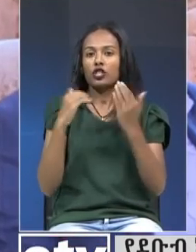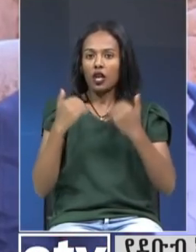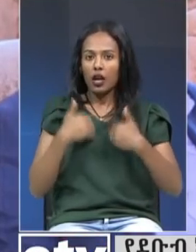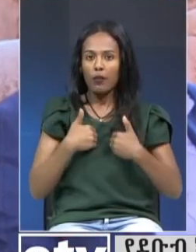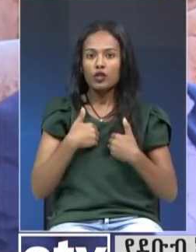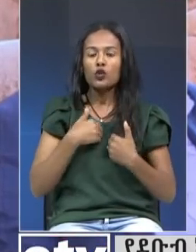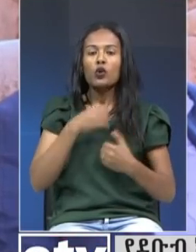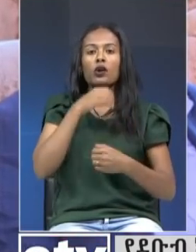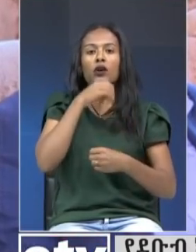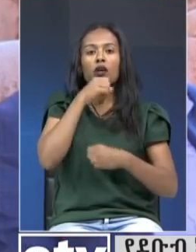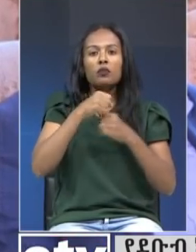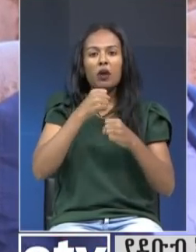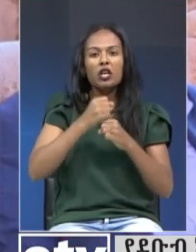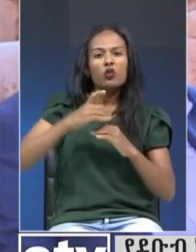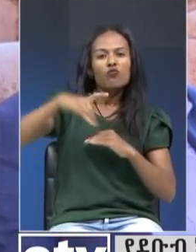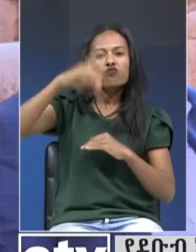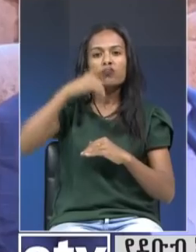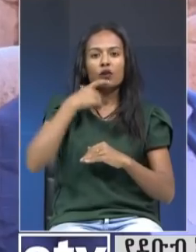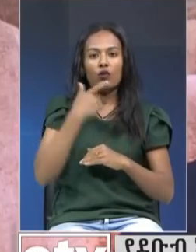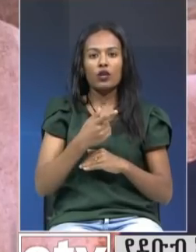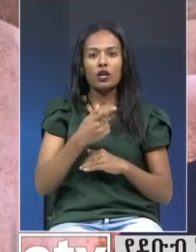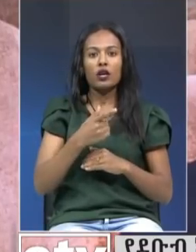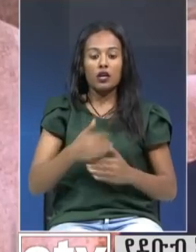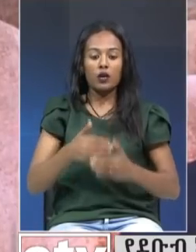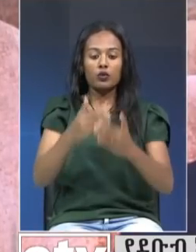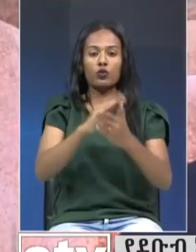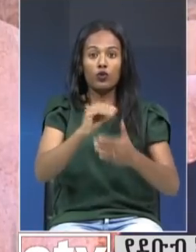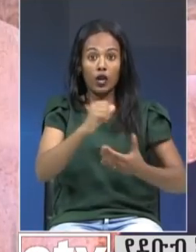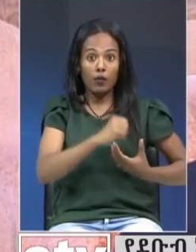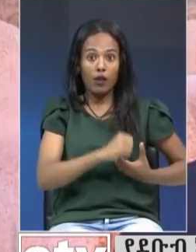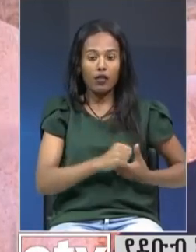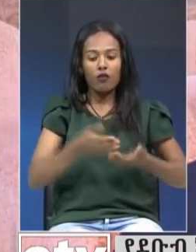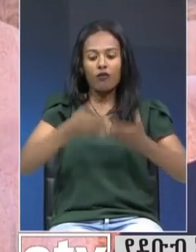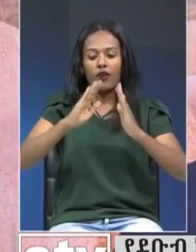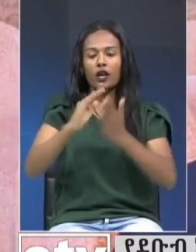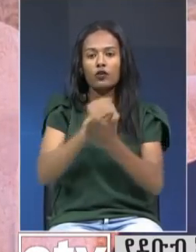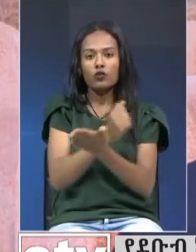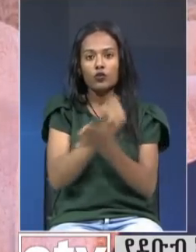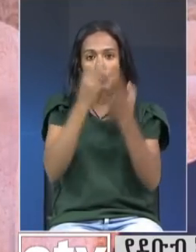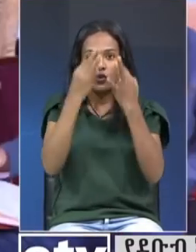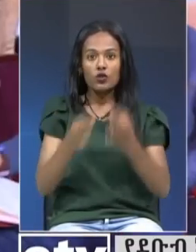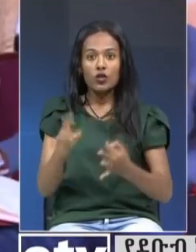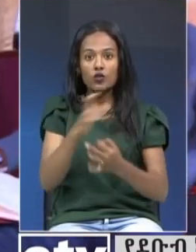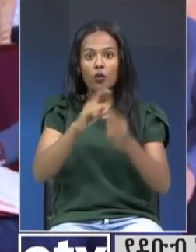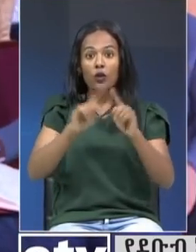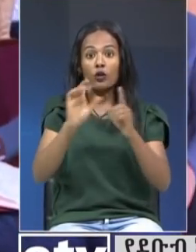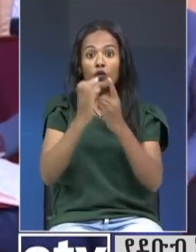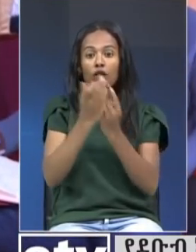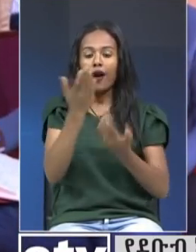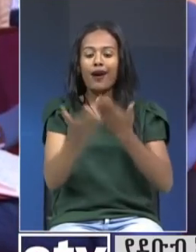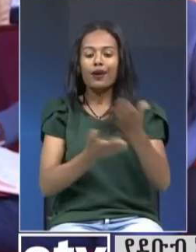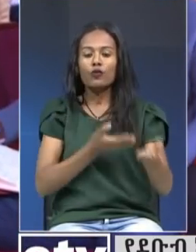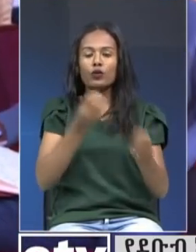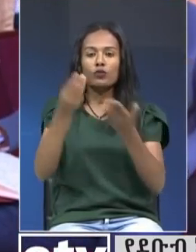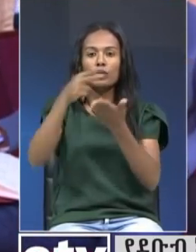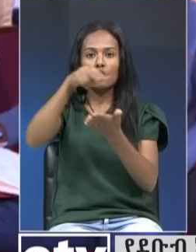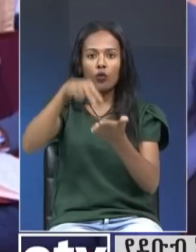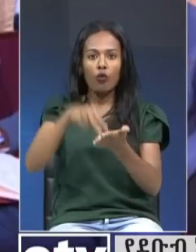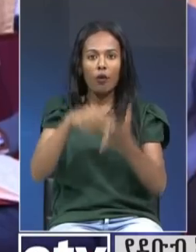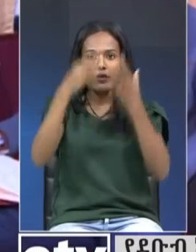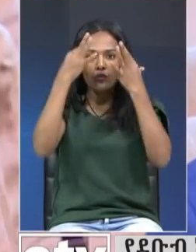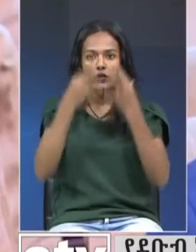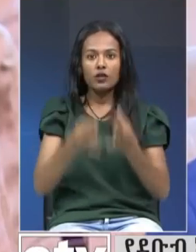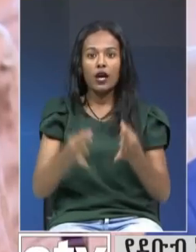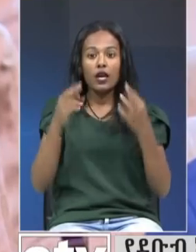የገፋም እንደዚሁም ነፍሰ ጡርና የሚያጠቡ እናቶች ፍቃድ እንዲወስዱ የተወሰነ ሲሆን በልዩ ሁኔታ አገልግሎት የሚሰጡ ተቋማት